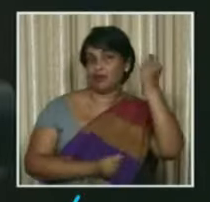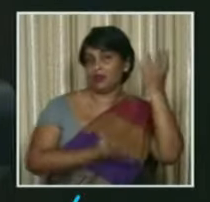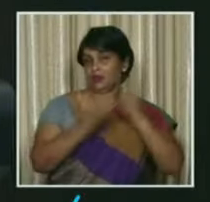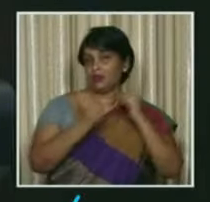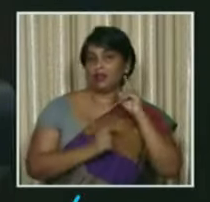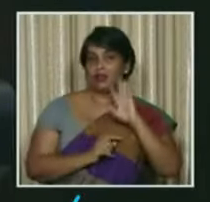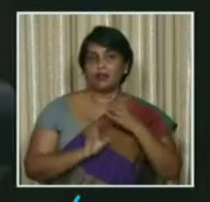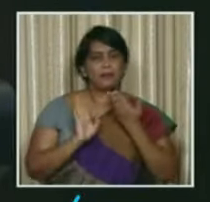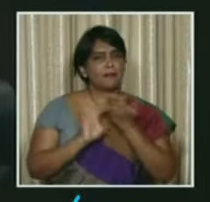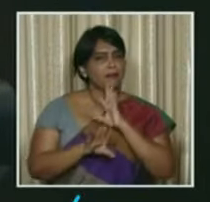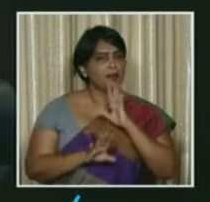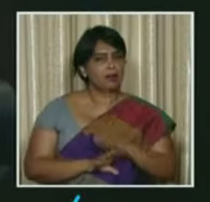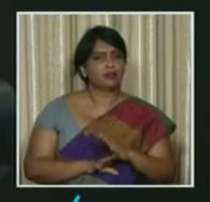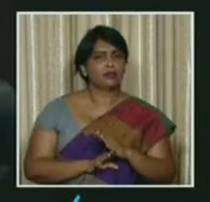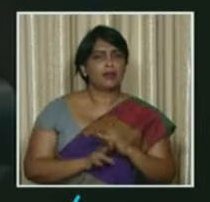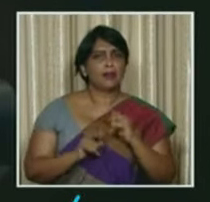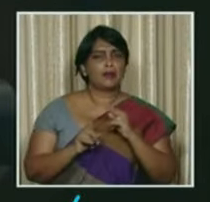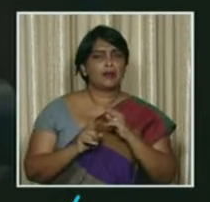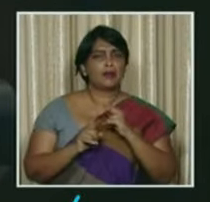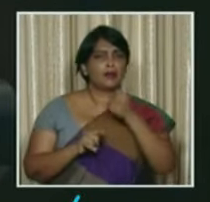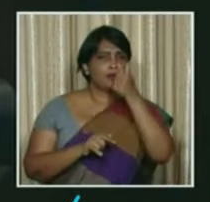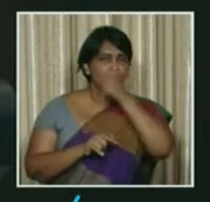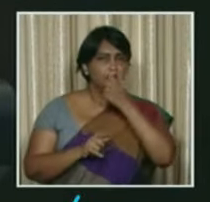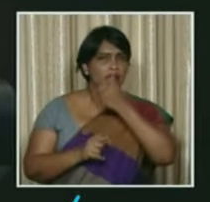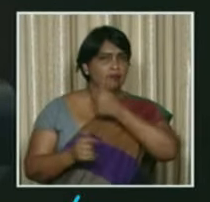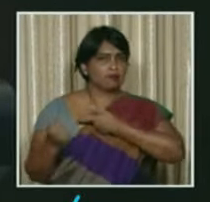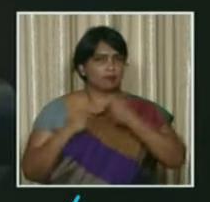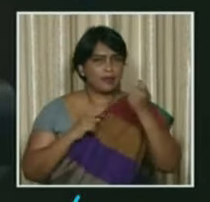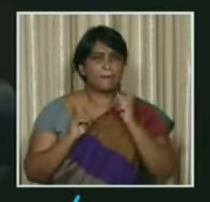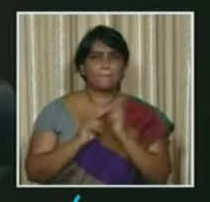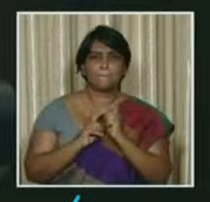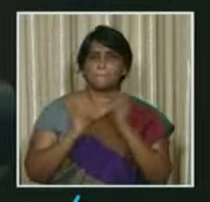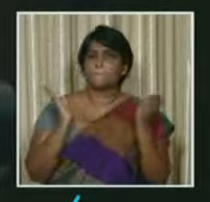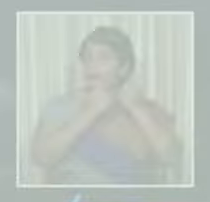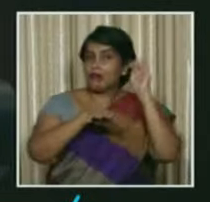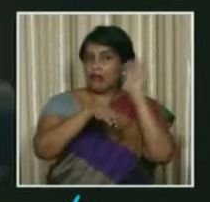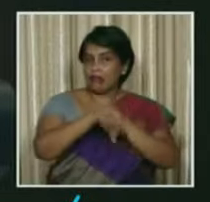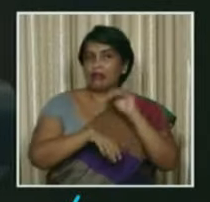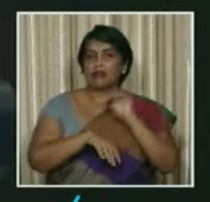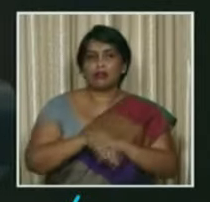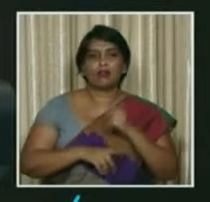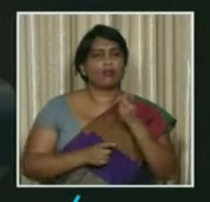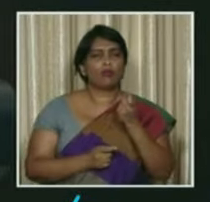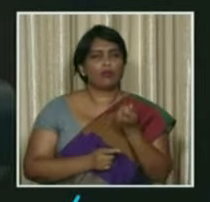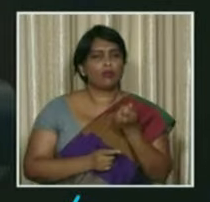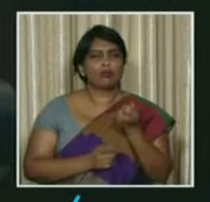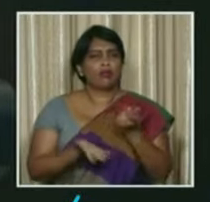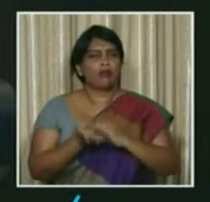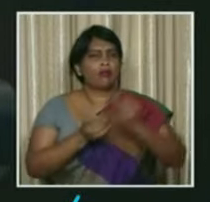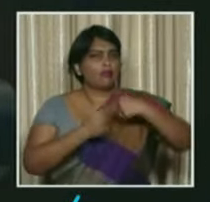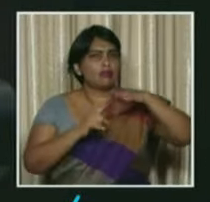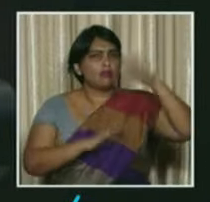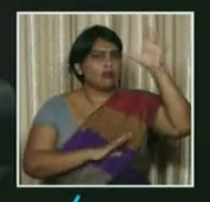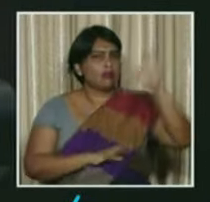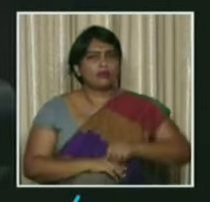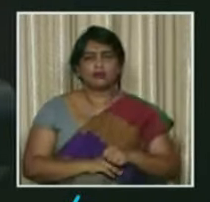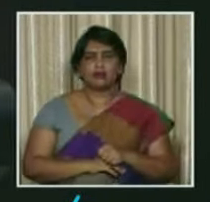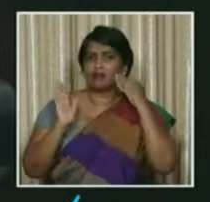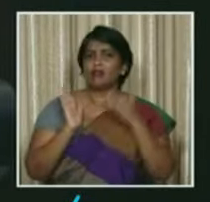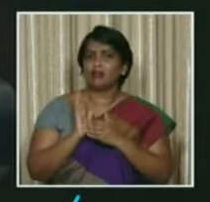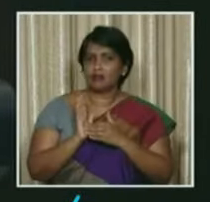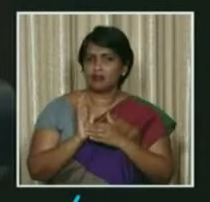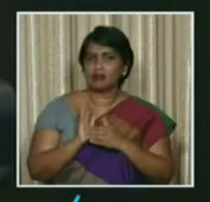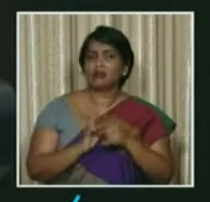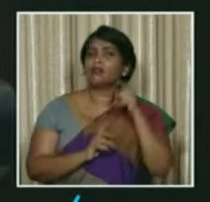අර පහුගිය කාලේ පැන්ඩෝරා පේපර්ස් ගැන කතා කළා පැනමා පේපර්ස් ගැන කතා කළා ඒ මුදල් ආපහු අපේ රටට ලබා ගැනීම